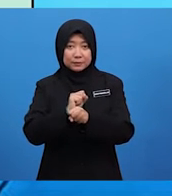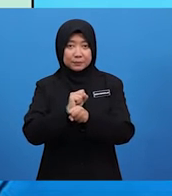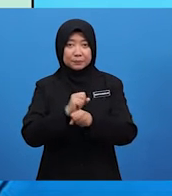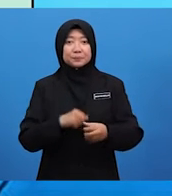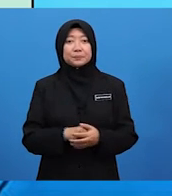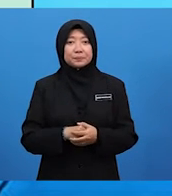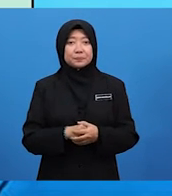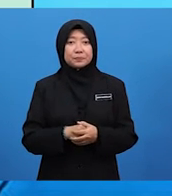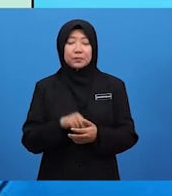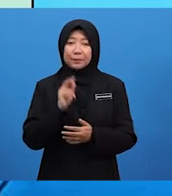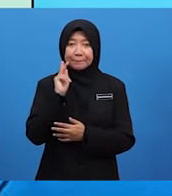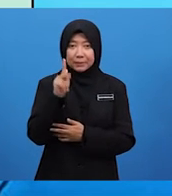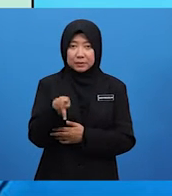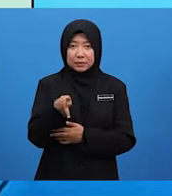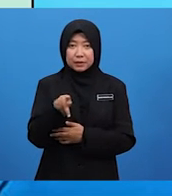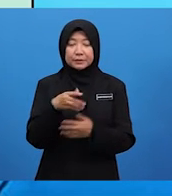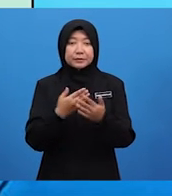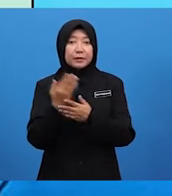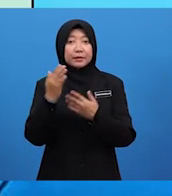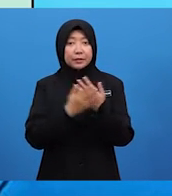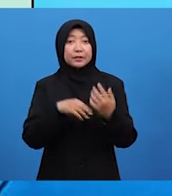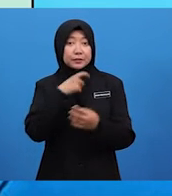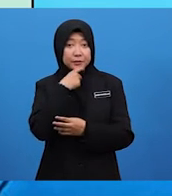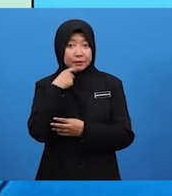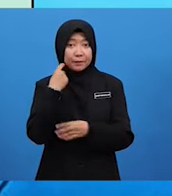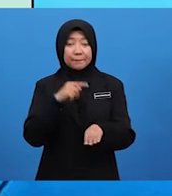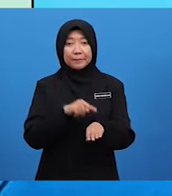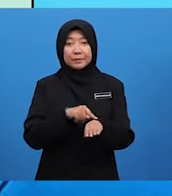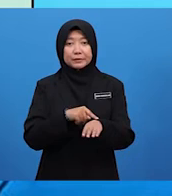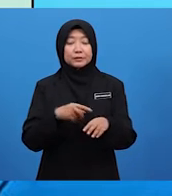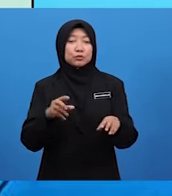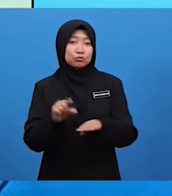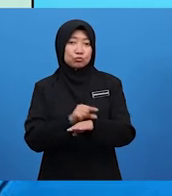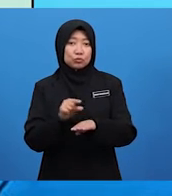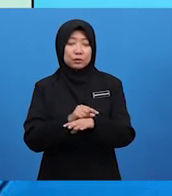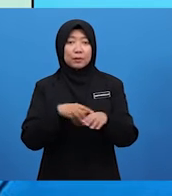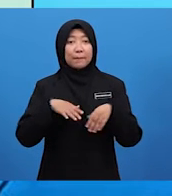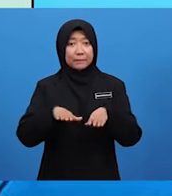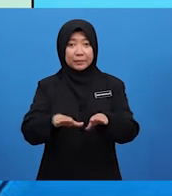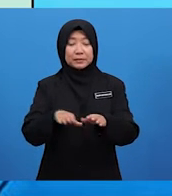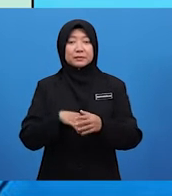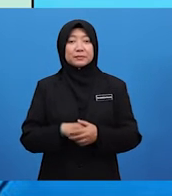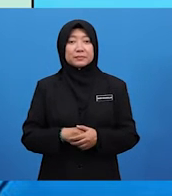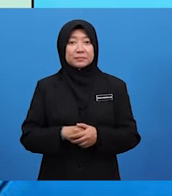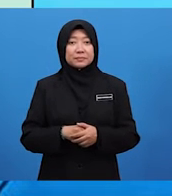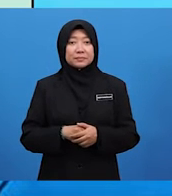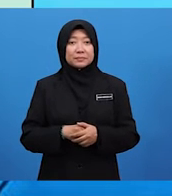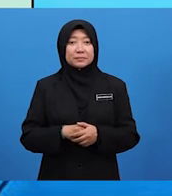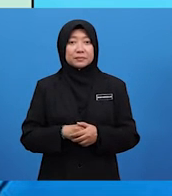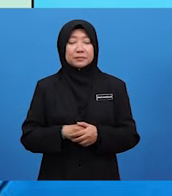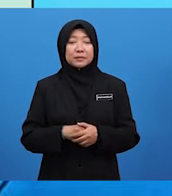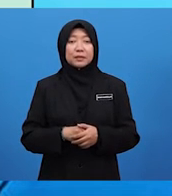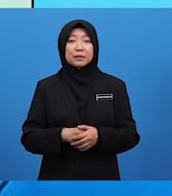Ketiga, pastikan tangan sentiasa kering semasa mengendalikan mesin jahit. Dan